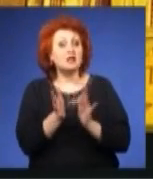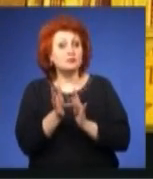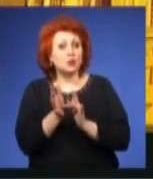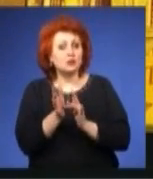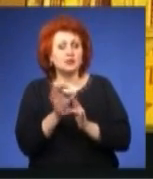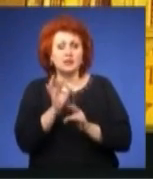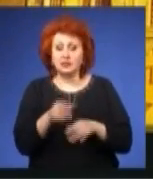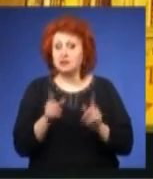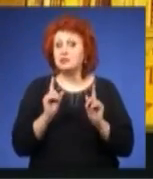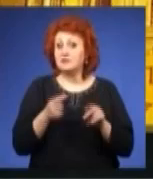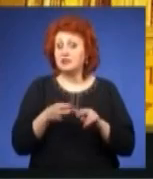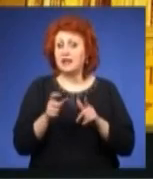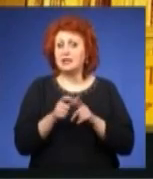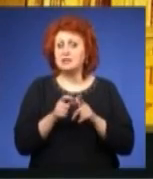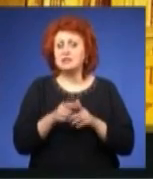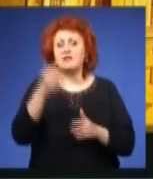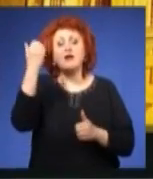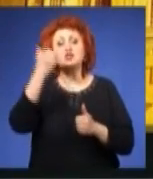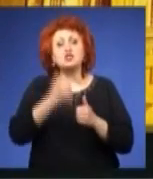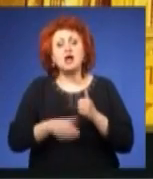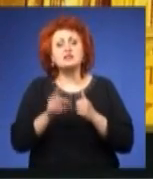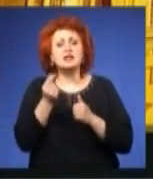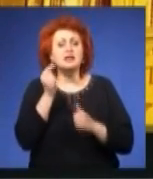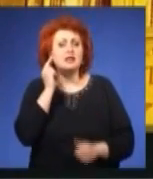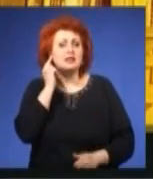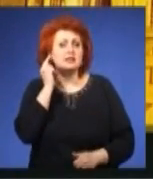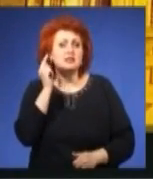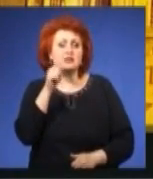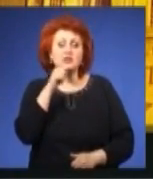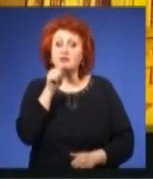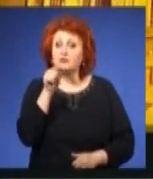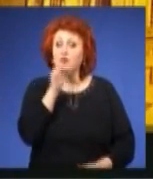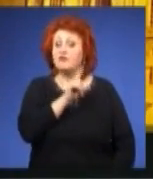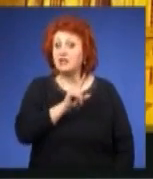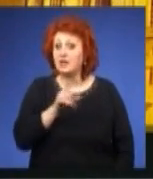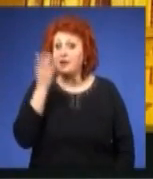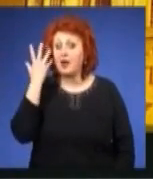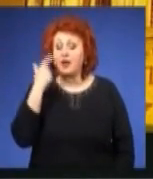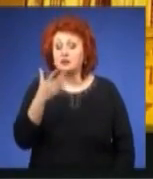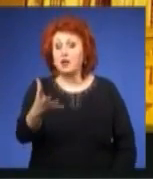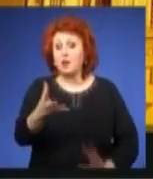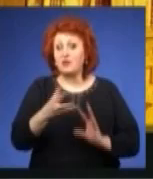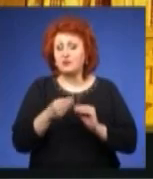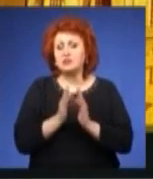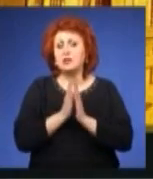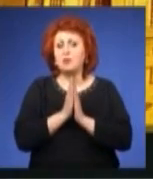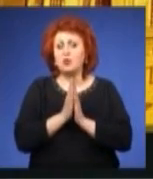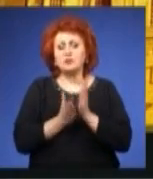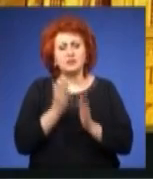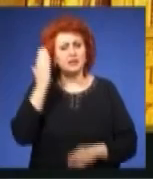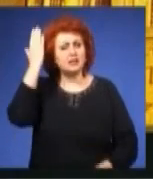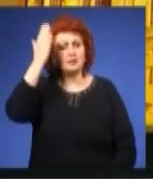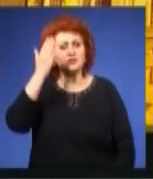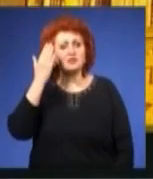Господь. И в самом деле, эти слова часто как бы еле слышно звучат в тот самый момент, когда мы с вами молимся